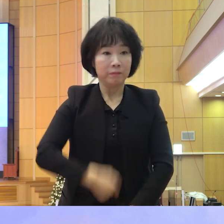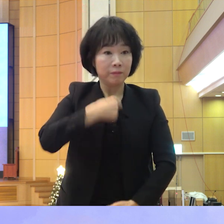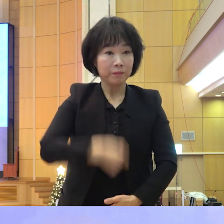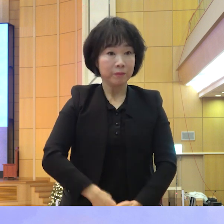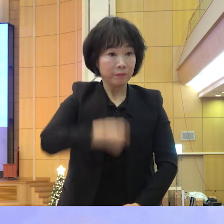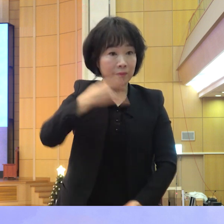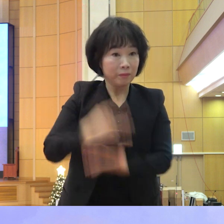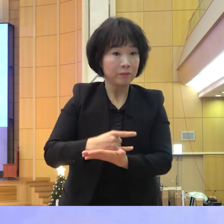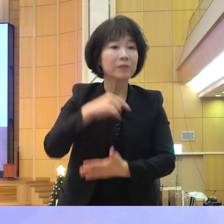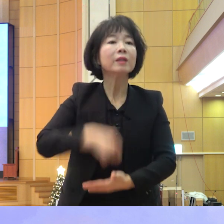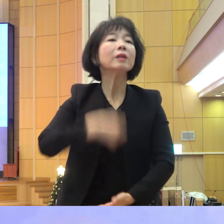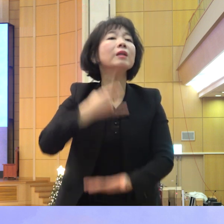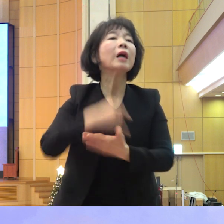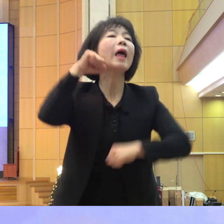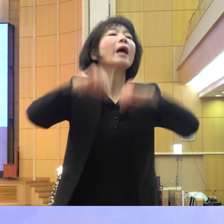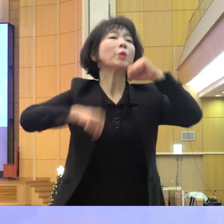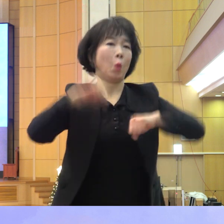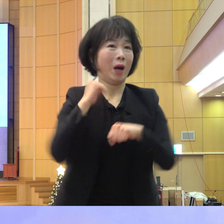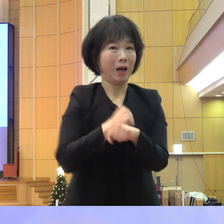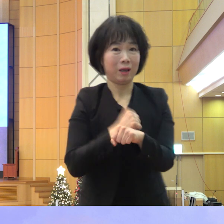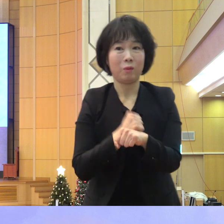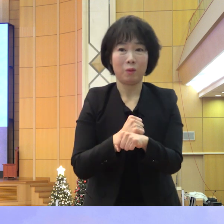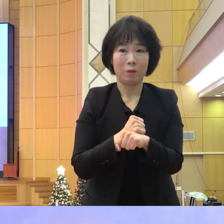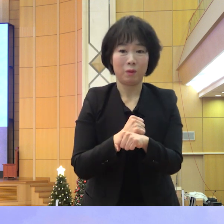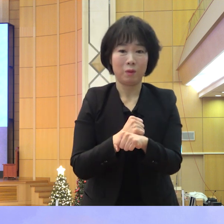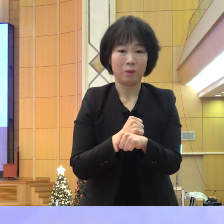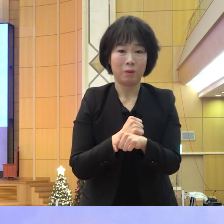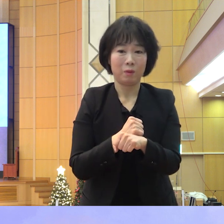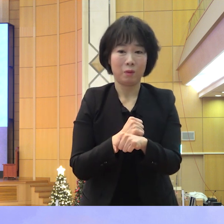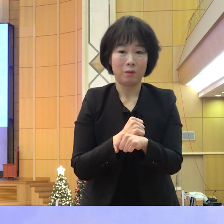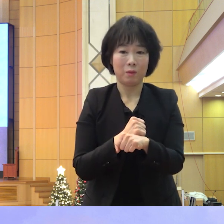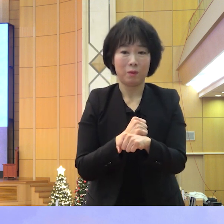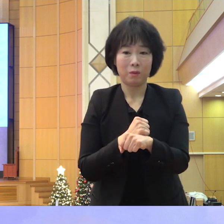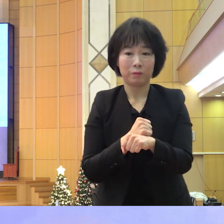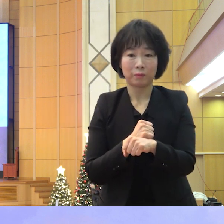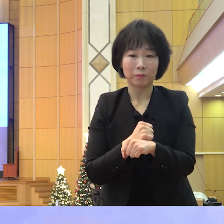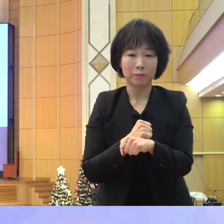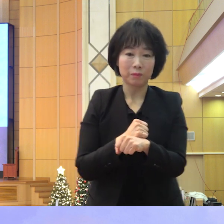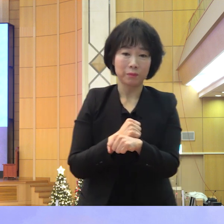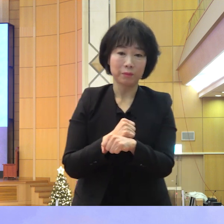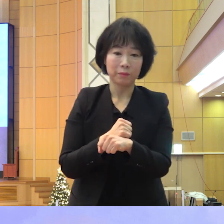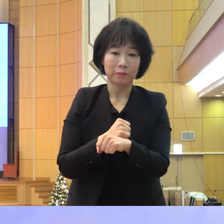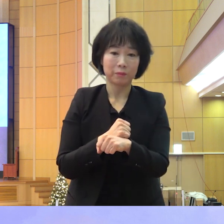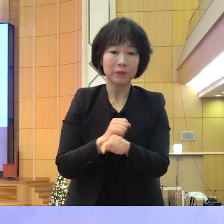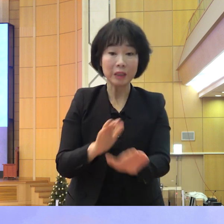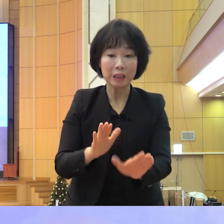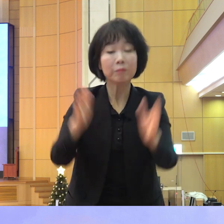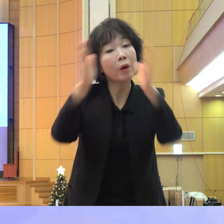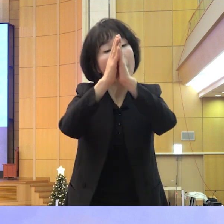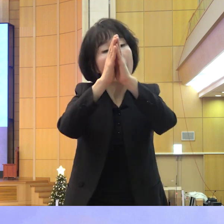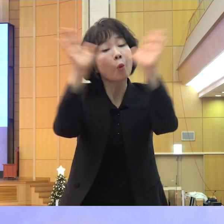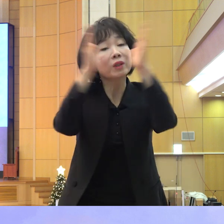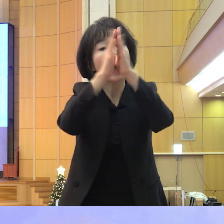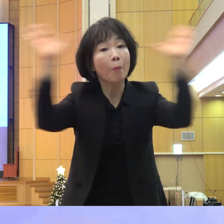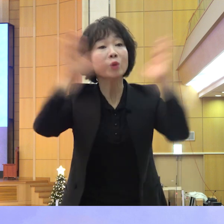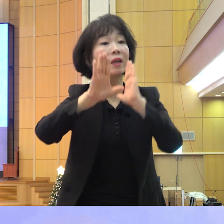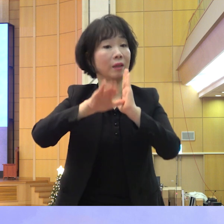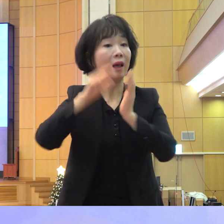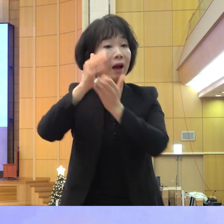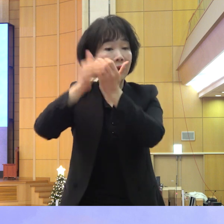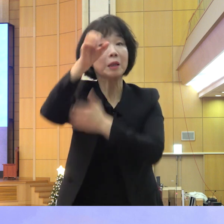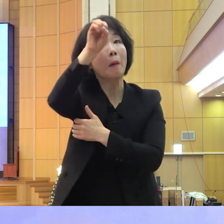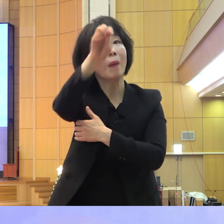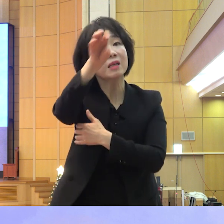행하며. 노아 당시, 그리고 지금은 바로 모세 당시거든요.